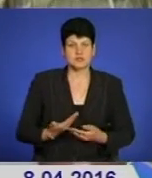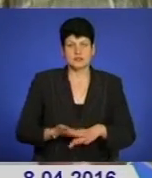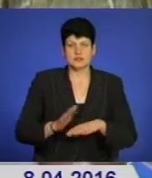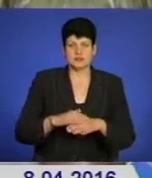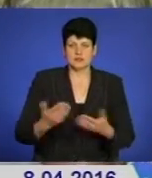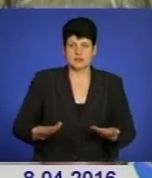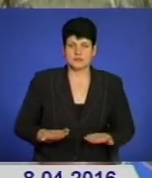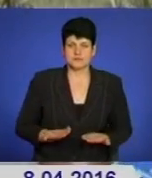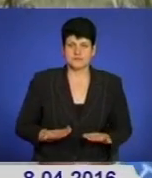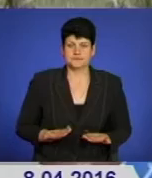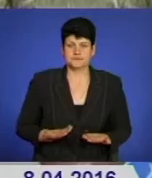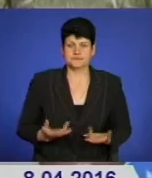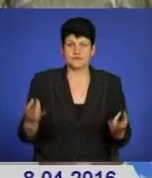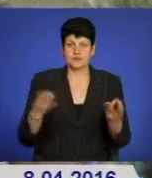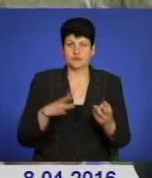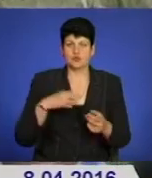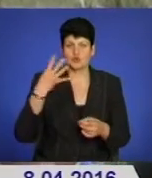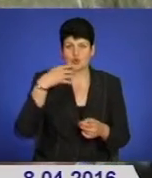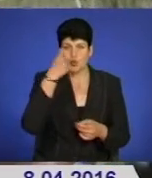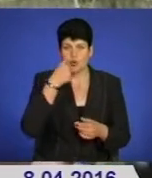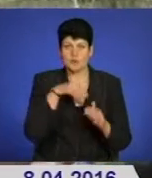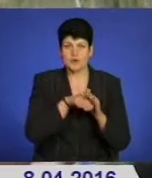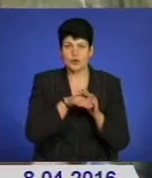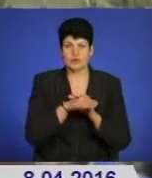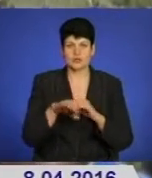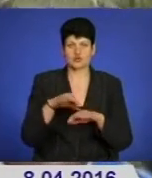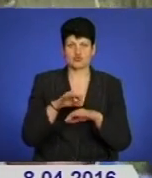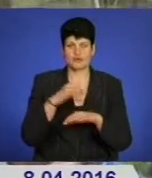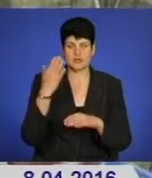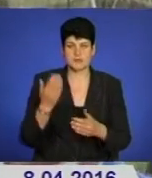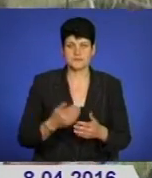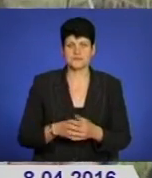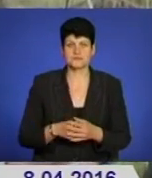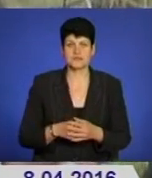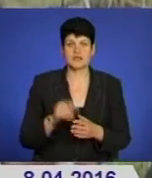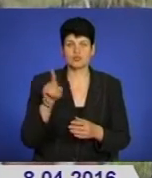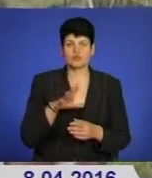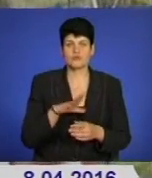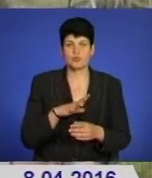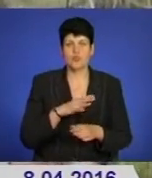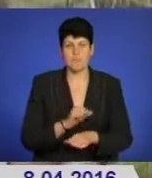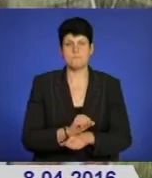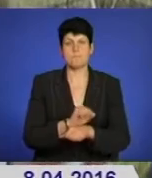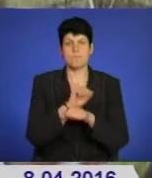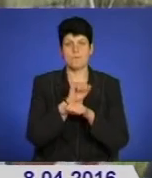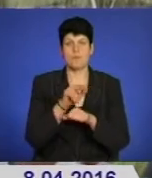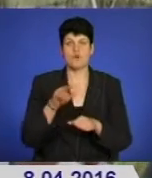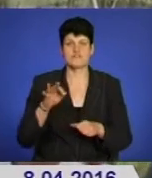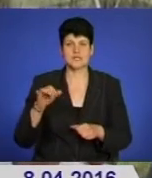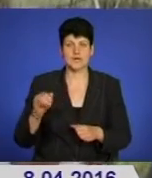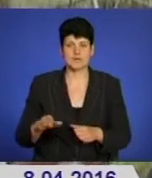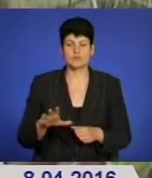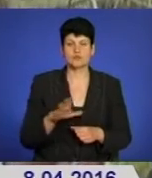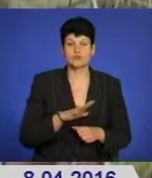життя. Довелося 40 років переховувати чоловіка, тому що він був повстанець. Він